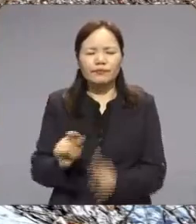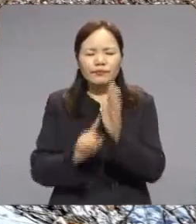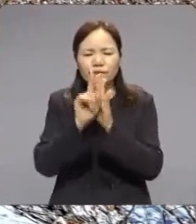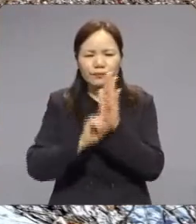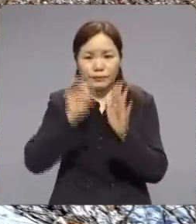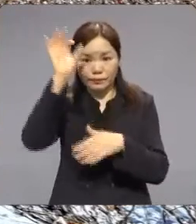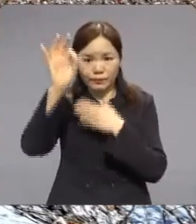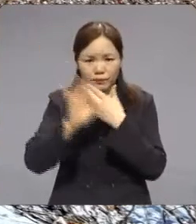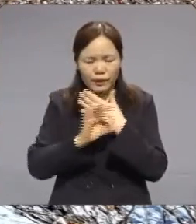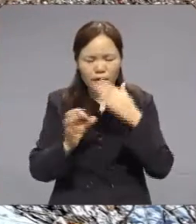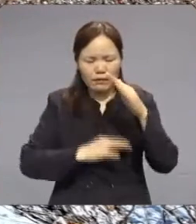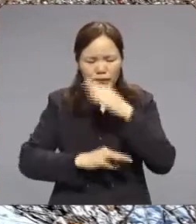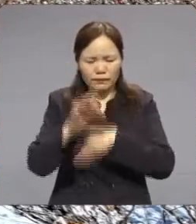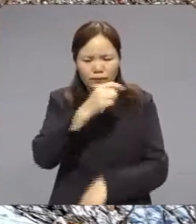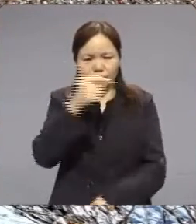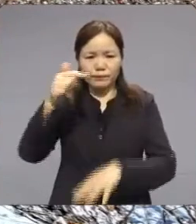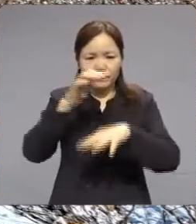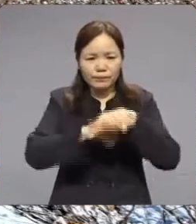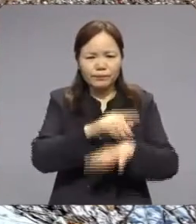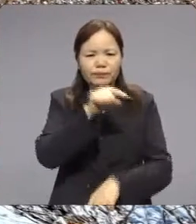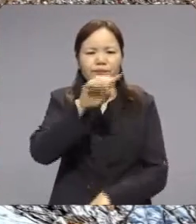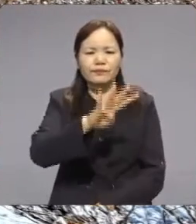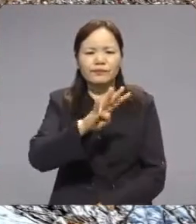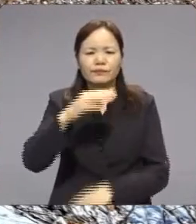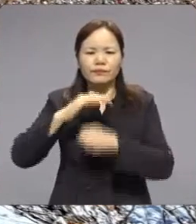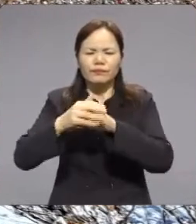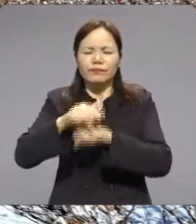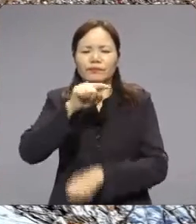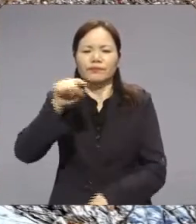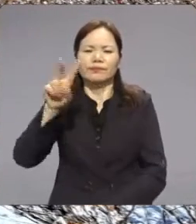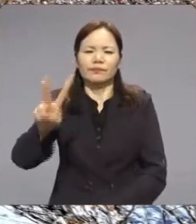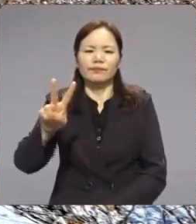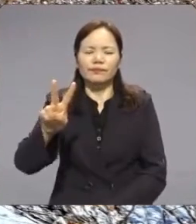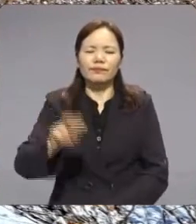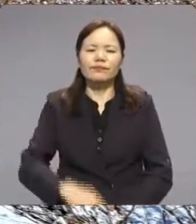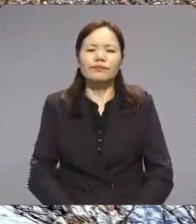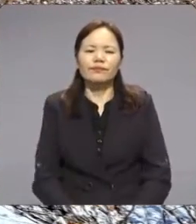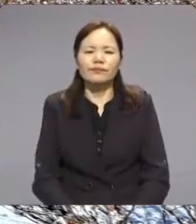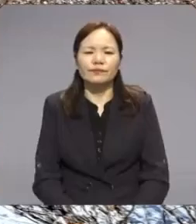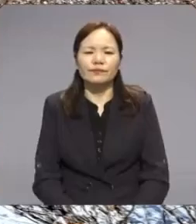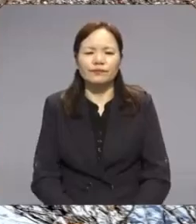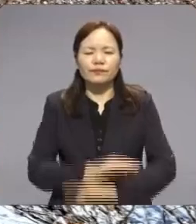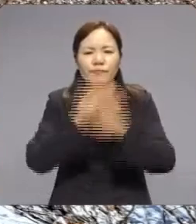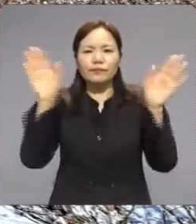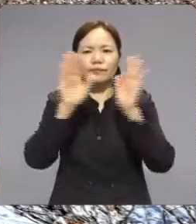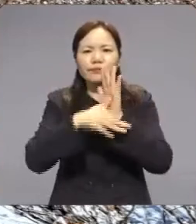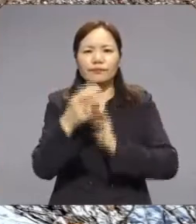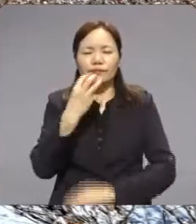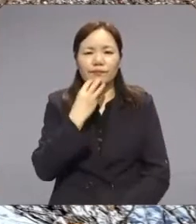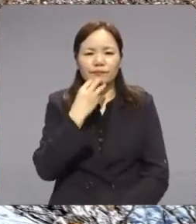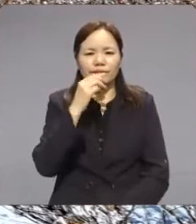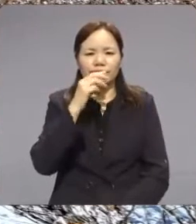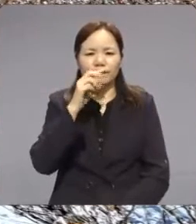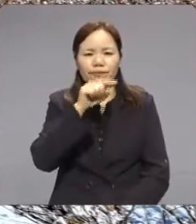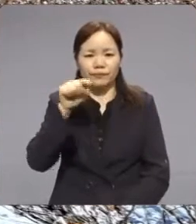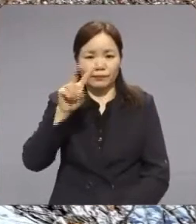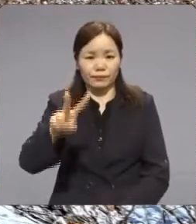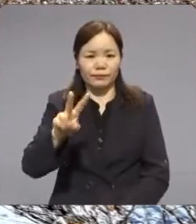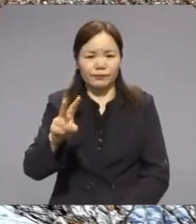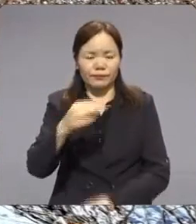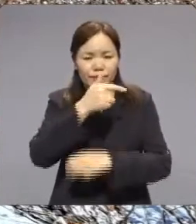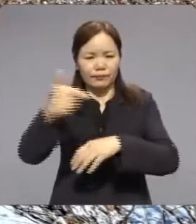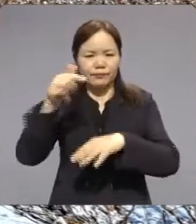보시면 아침에 대전이 영하 4도 대구가 영하 2도로 떨어지겠고요 한낮에도 서울이 영하 2도 대전이